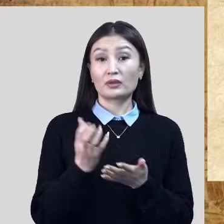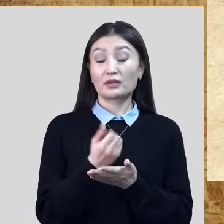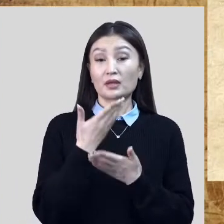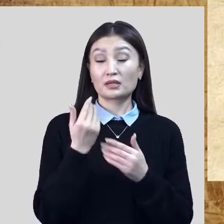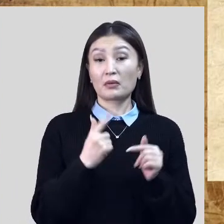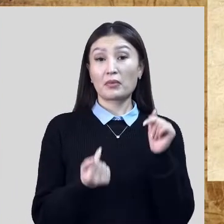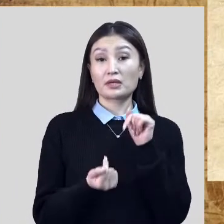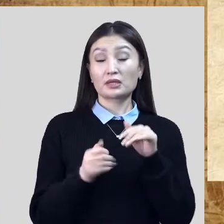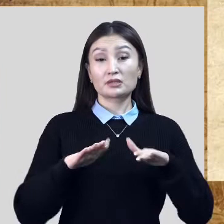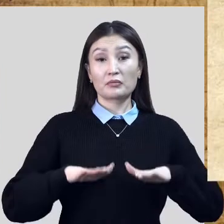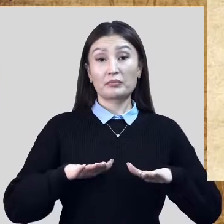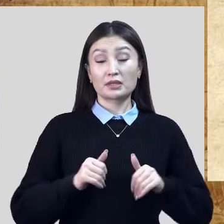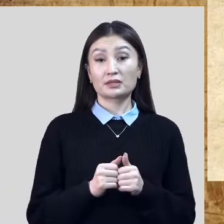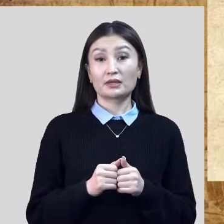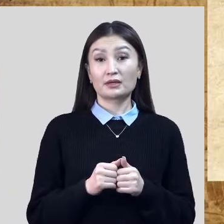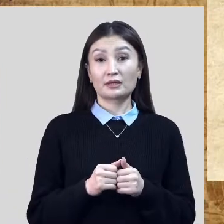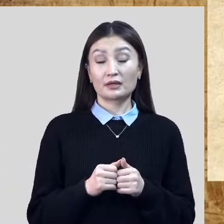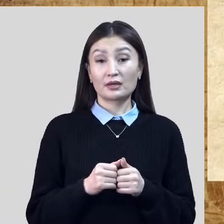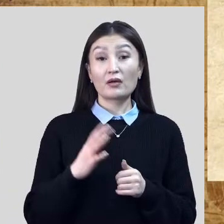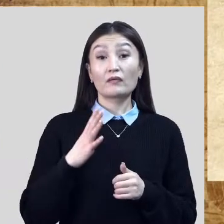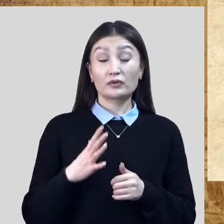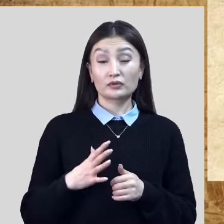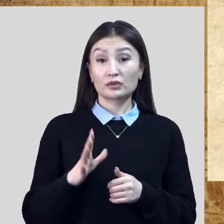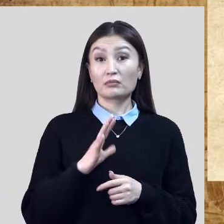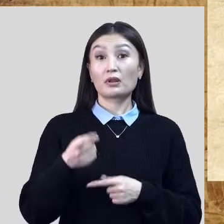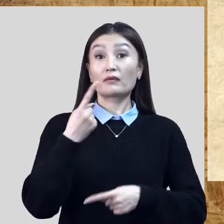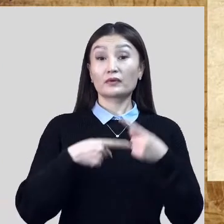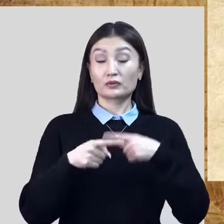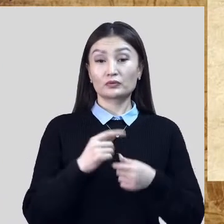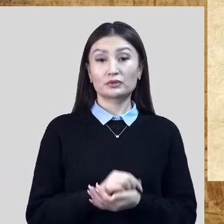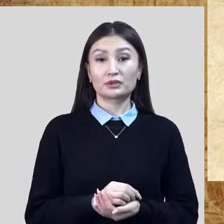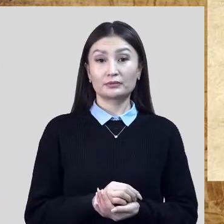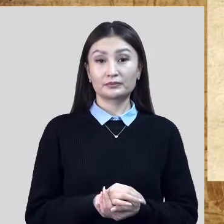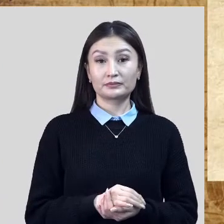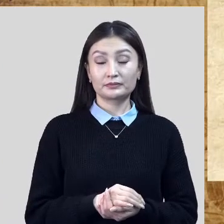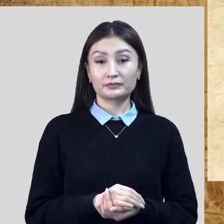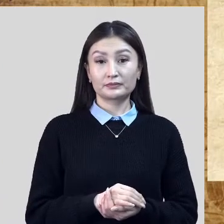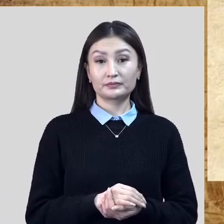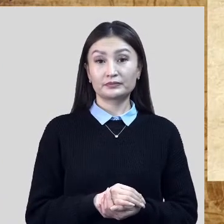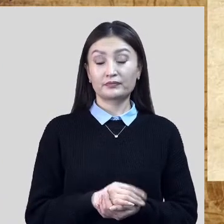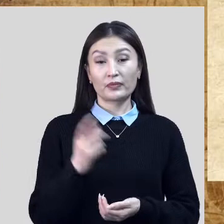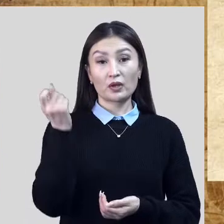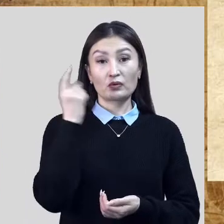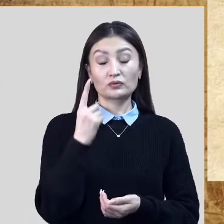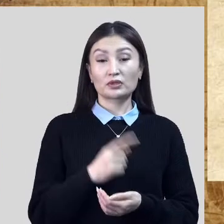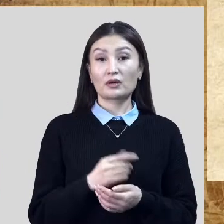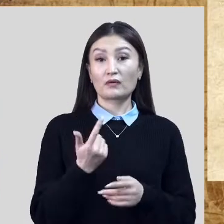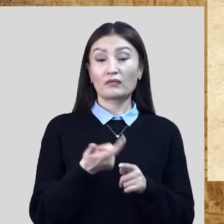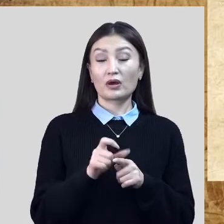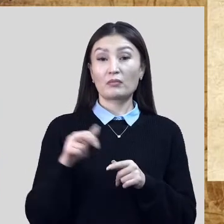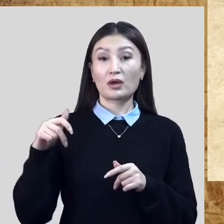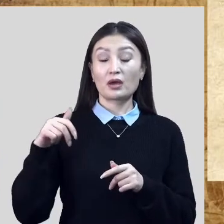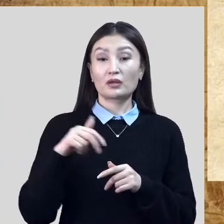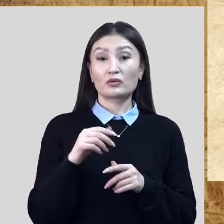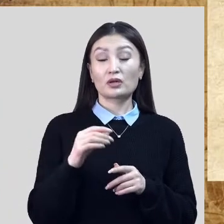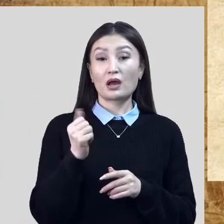там подходящего места для стойбища, вынуждена была вернуться обратно. Узнав об идущей на Алай